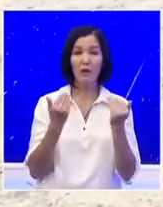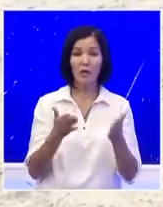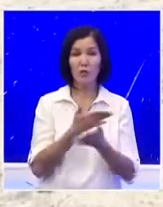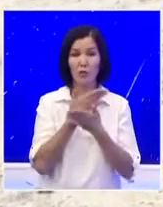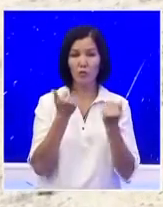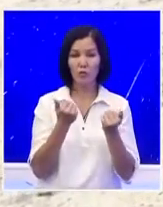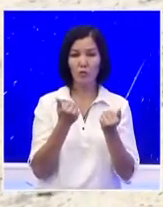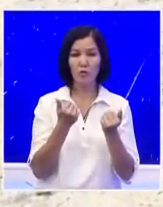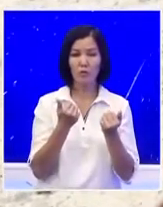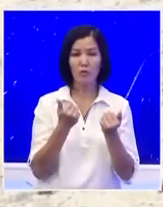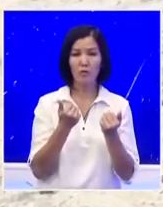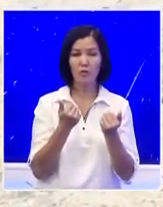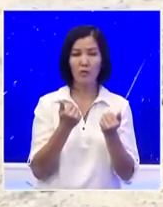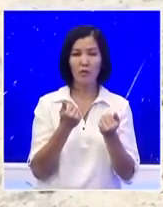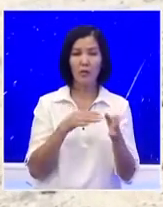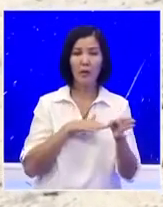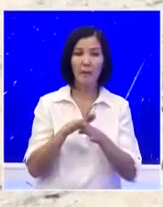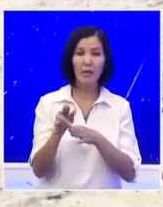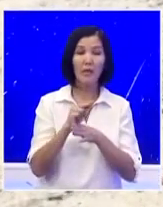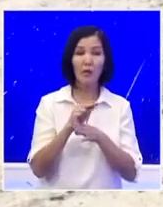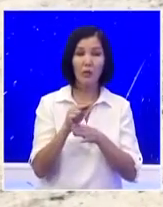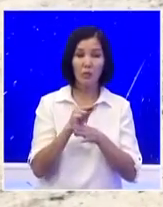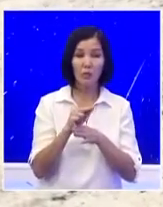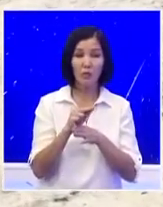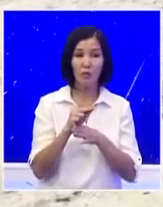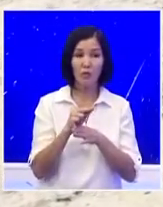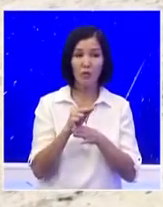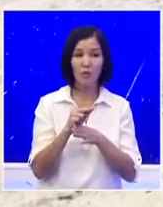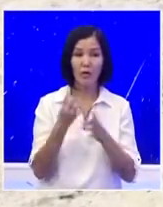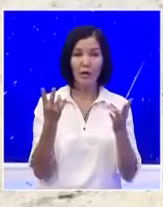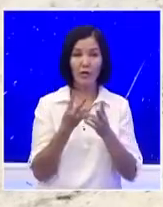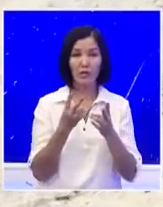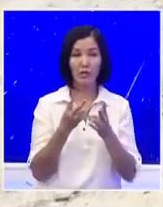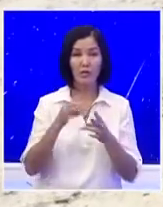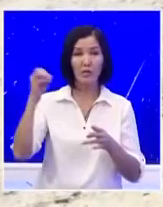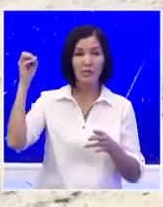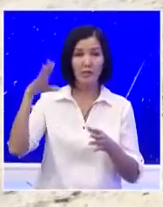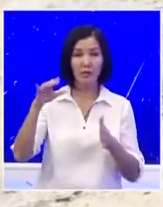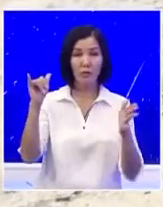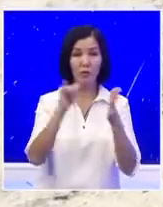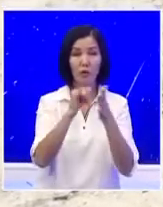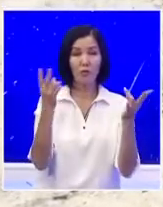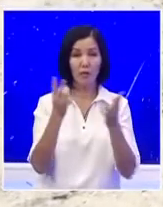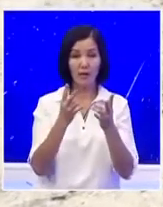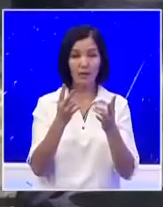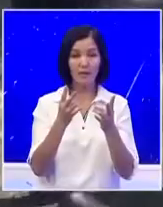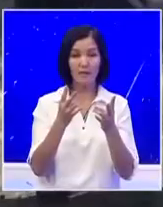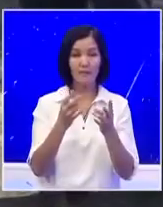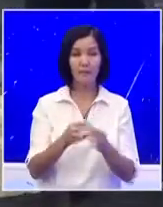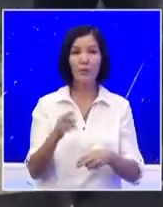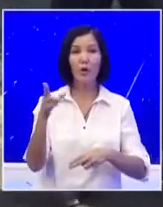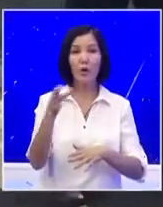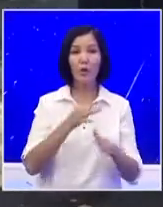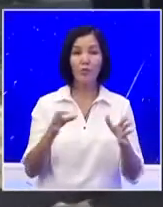қазір. Бұл капитальный ремонт күрделі жөнде жұмыста. Бұл жерде свет жарығы орнатылу керек болатын.